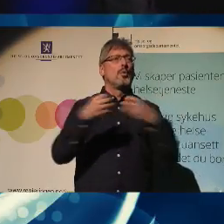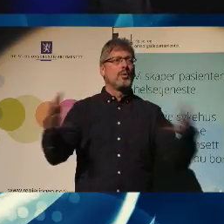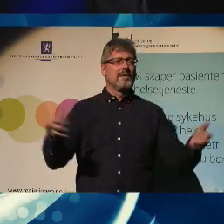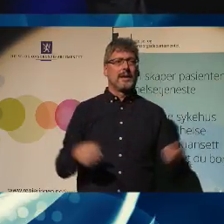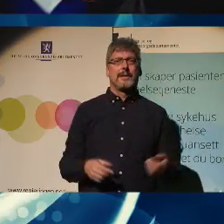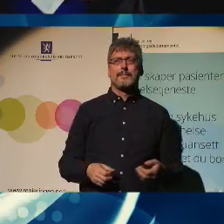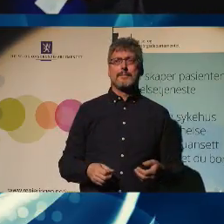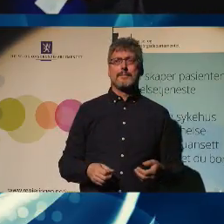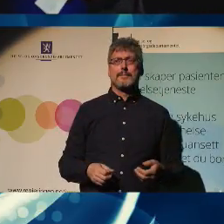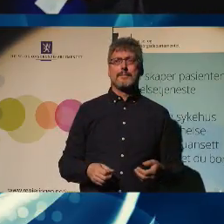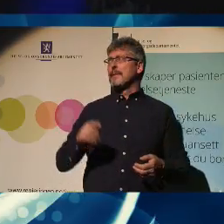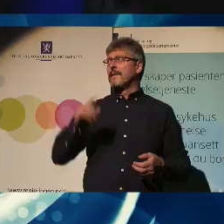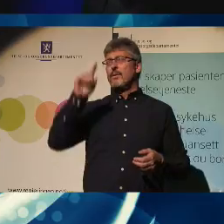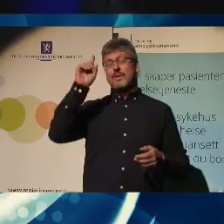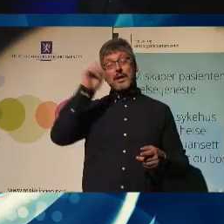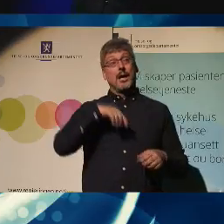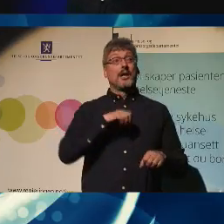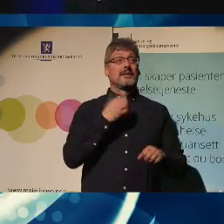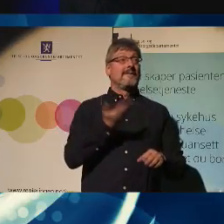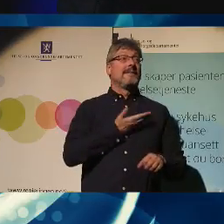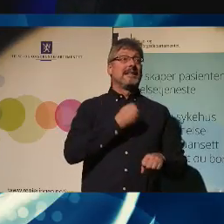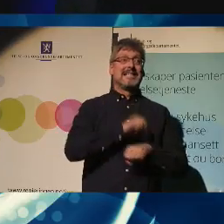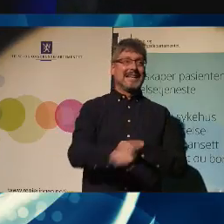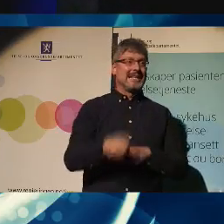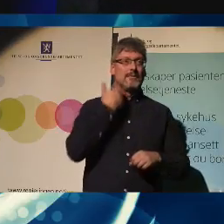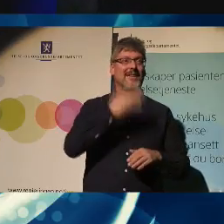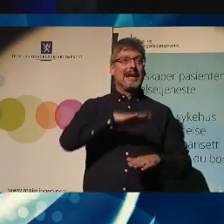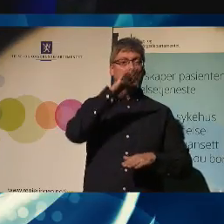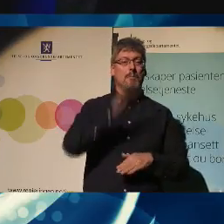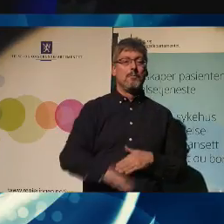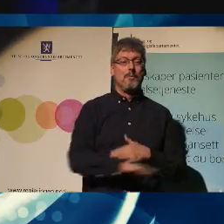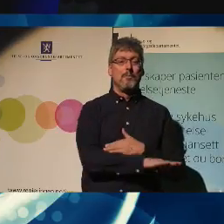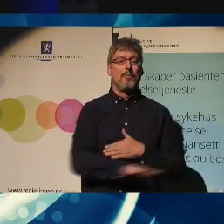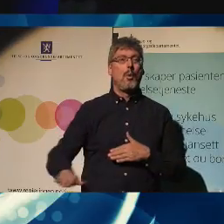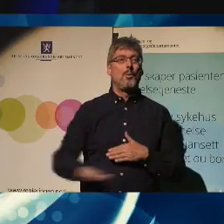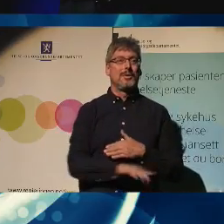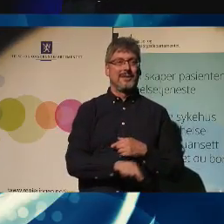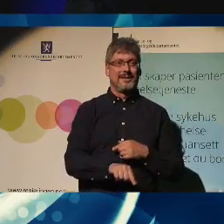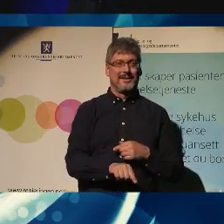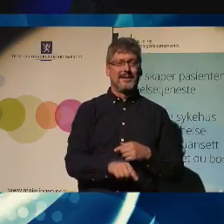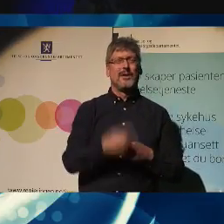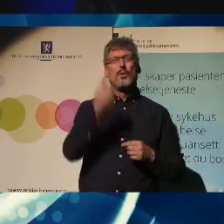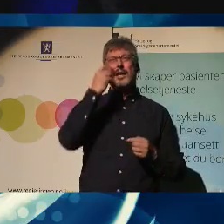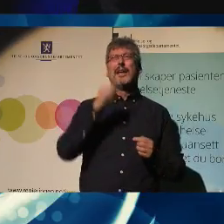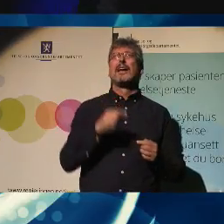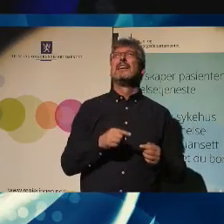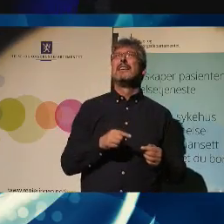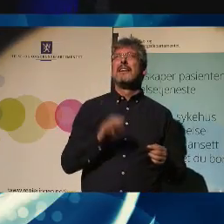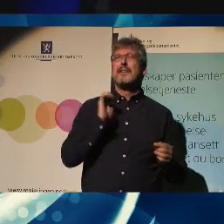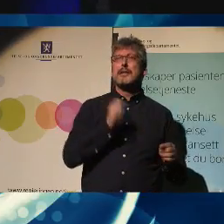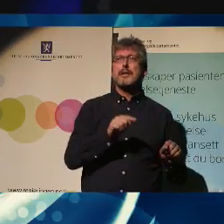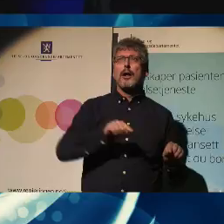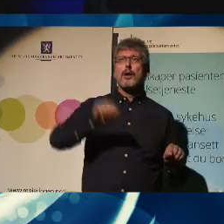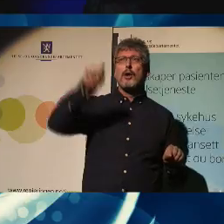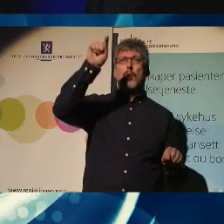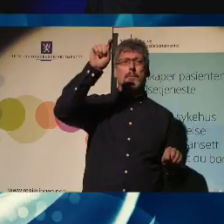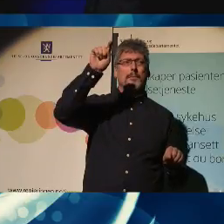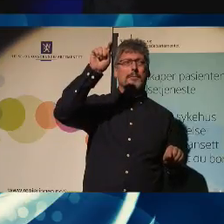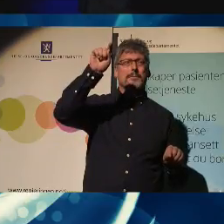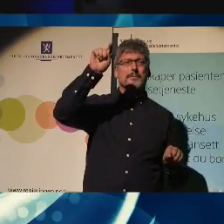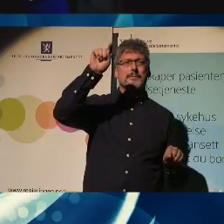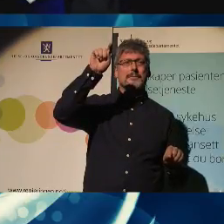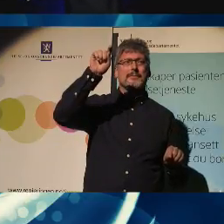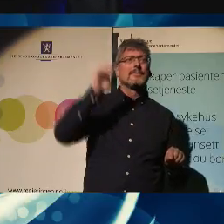se utrolig slitsomt ut naturligvis å stå på bunnen av den linja og så tenke at vi skal klatre opp. Men